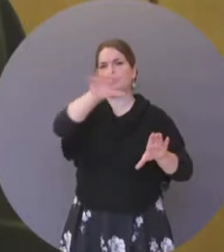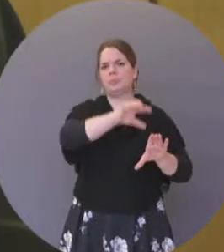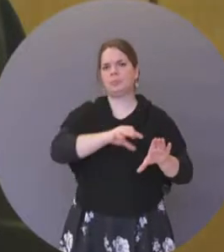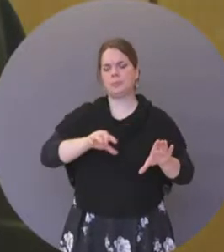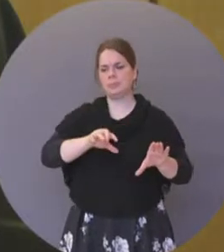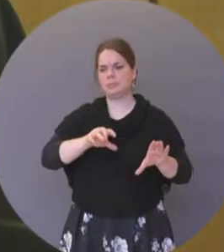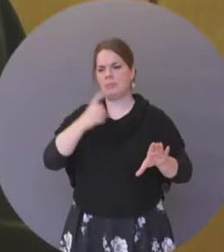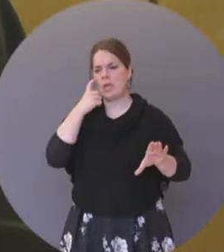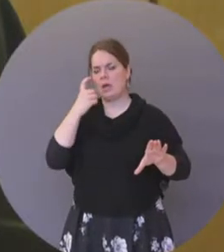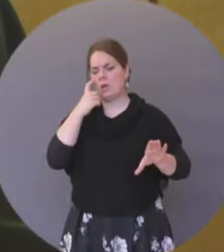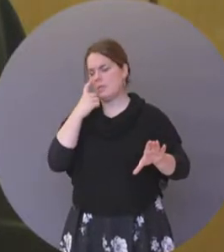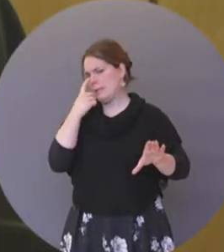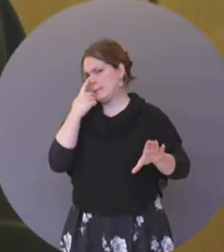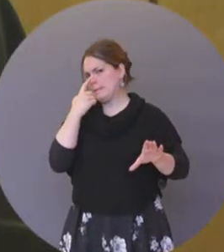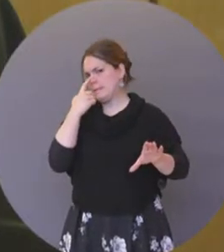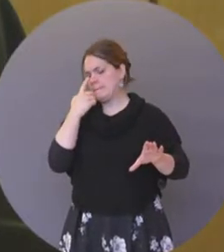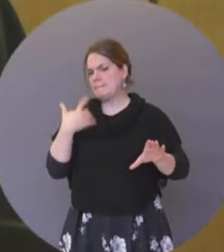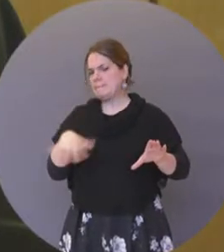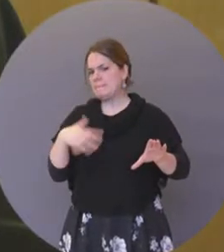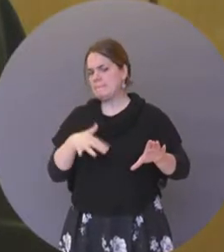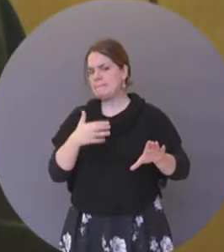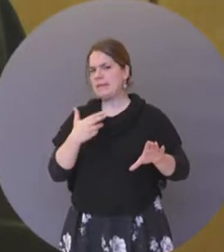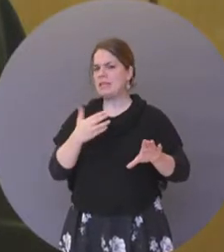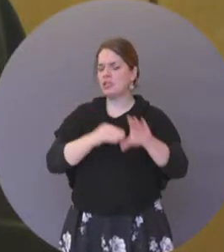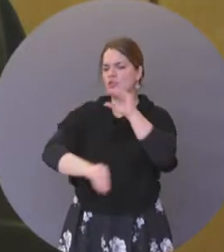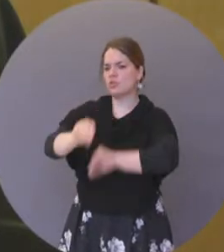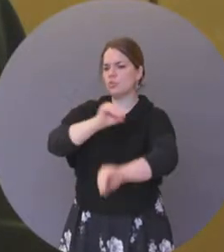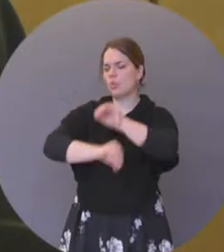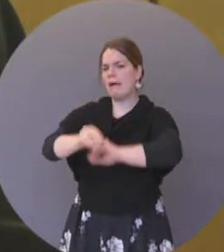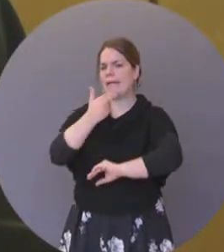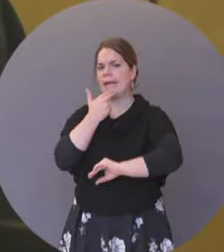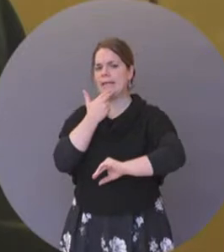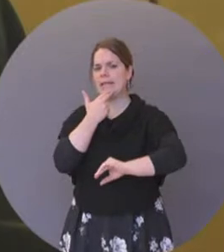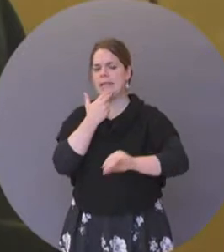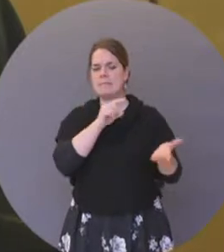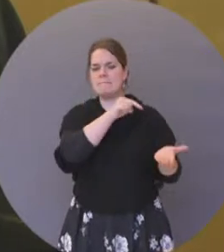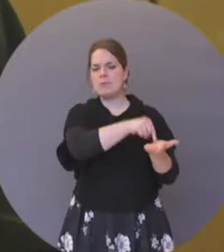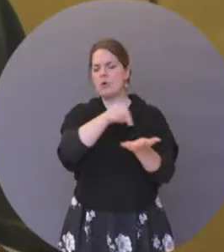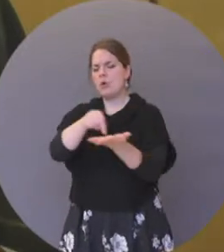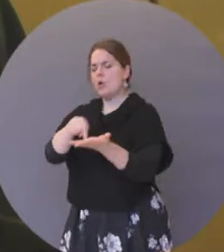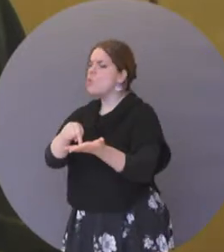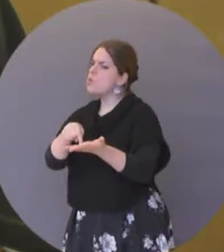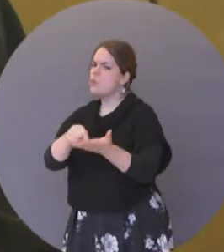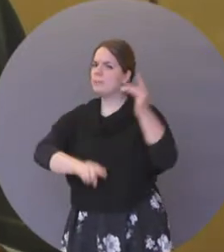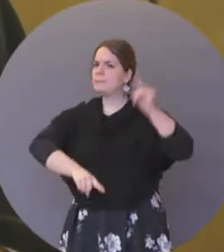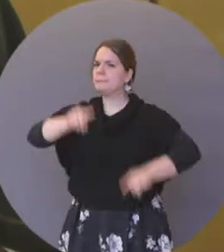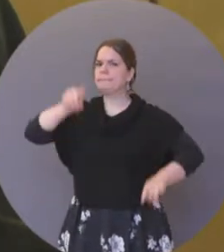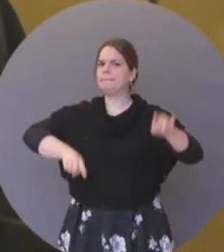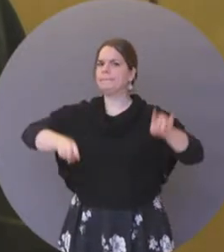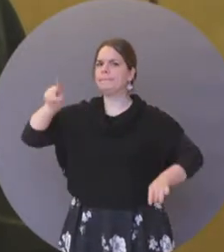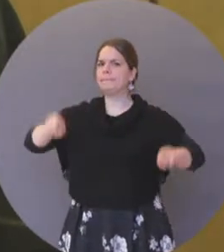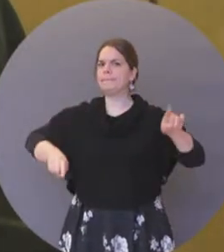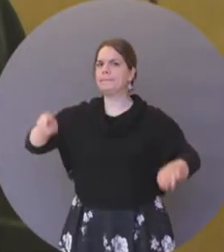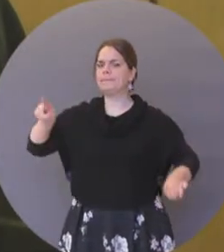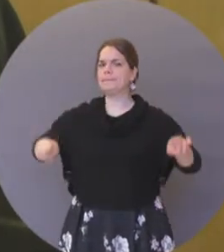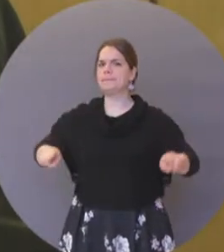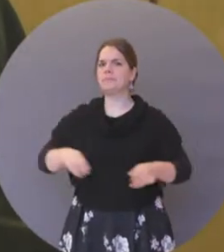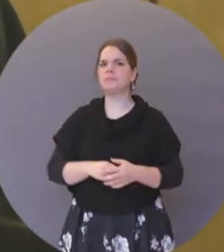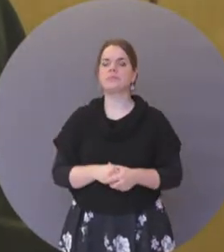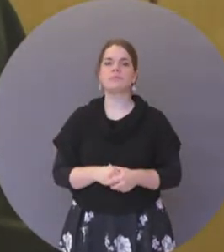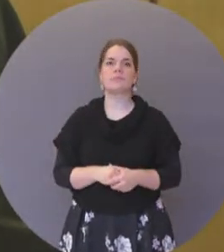disparités importantes dans la qualité des services dispensés entre les différents stades ainsi si vous êtes sur le